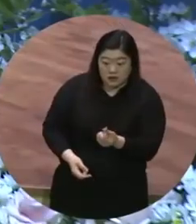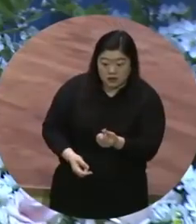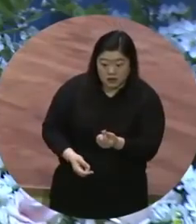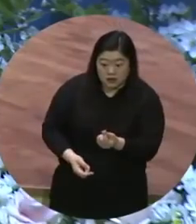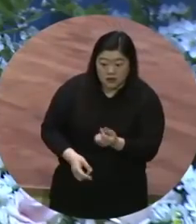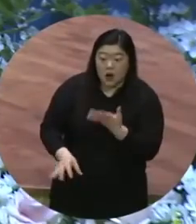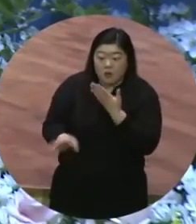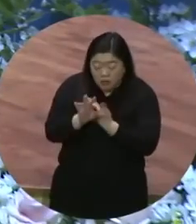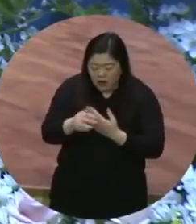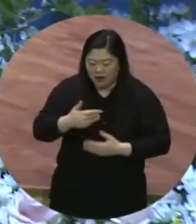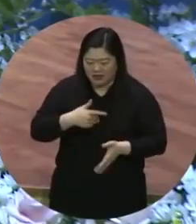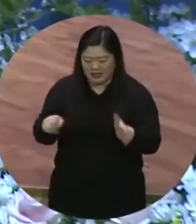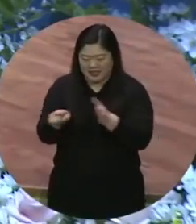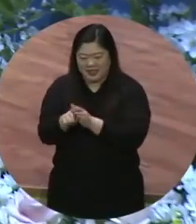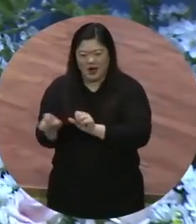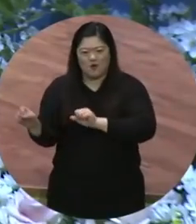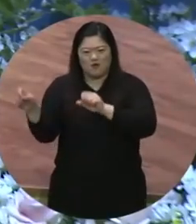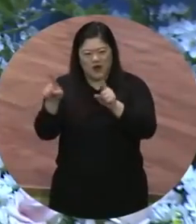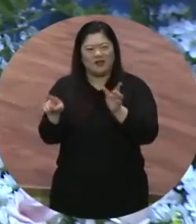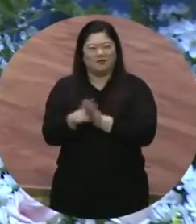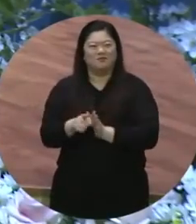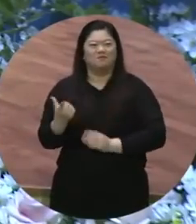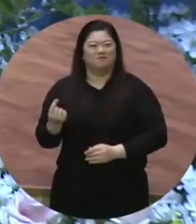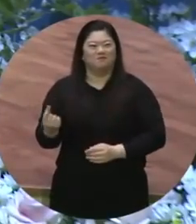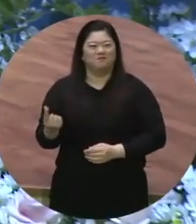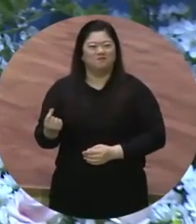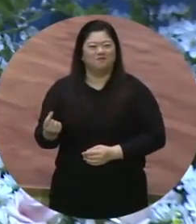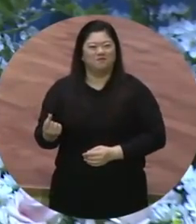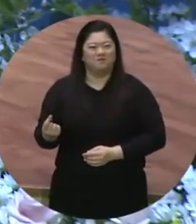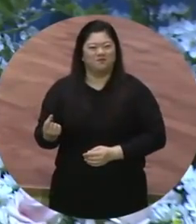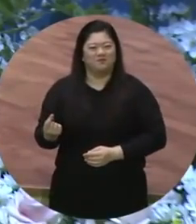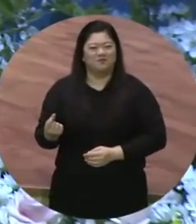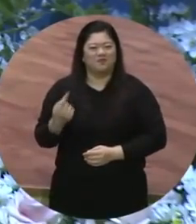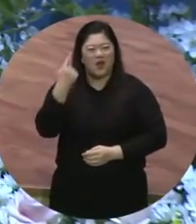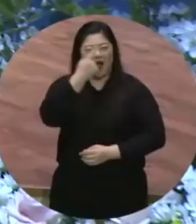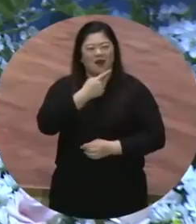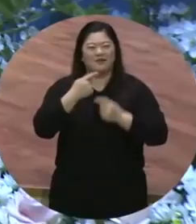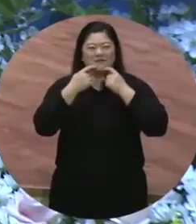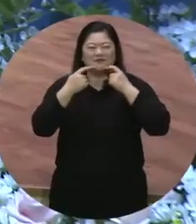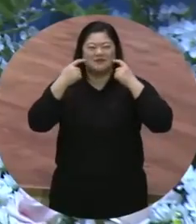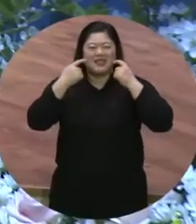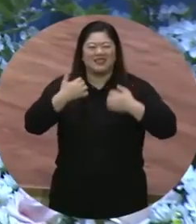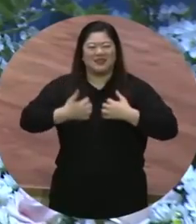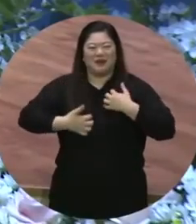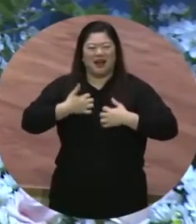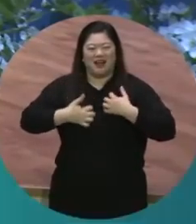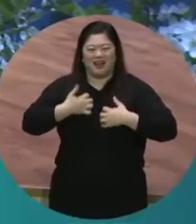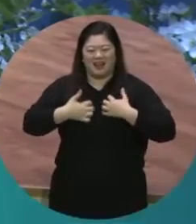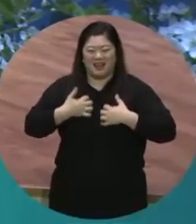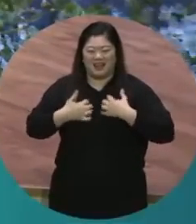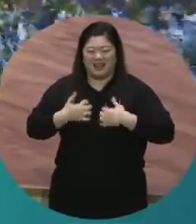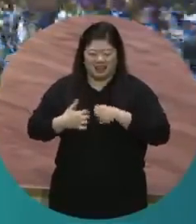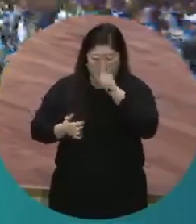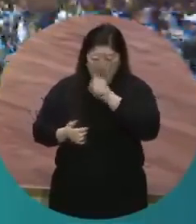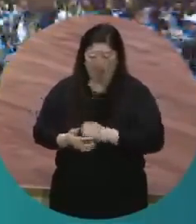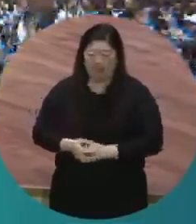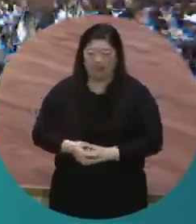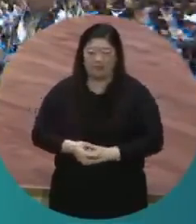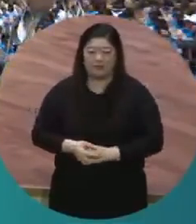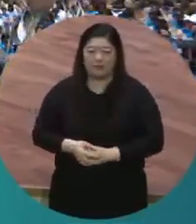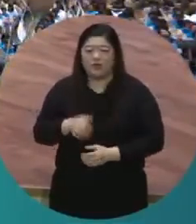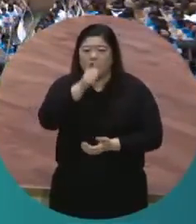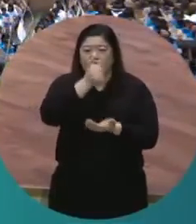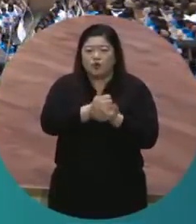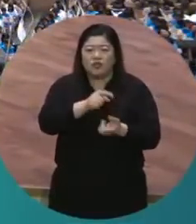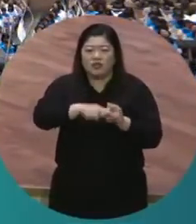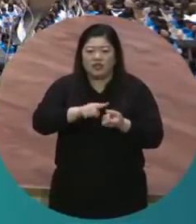가지고 부활 생명이 있기 때문에 이걸 스스로 강조하세요. 11절에 보면 너희 자신을 죄에 대해서는